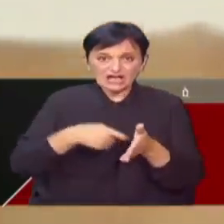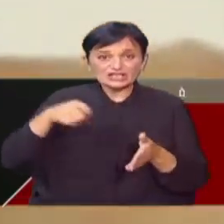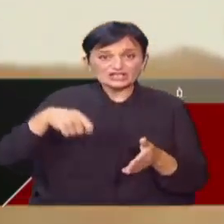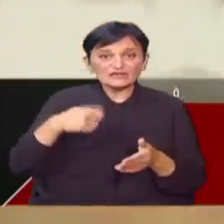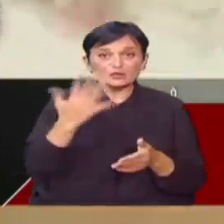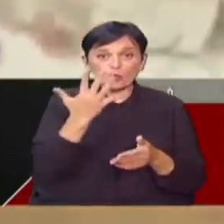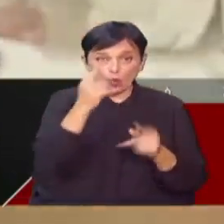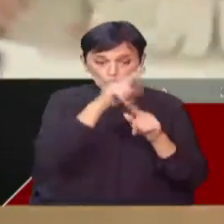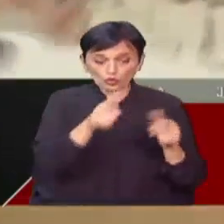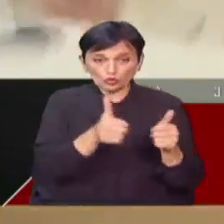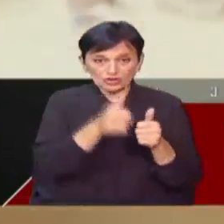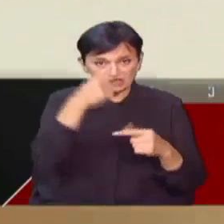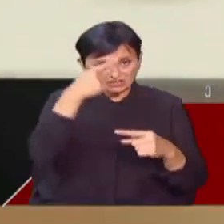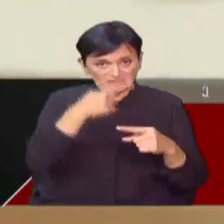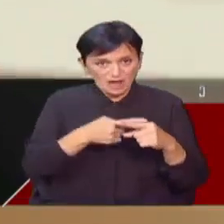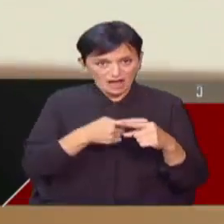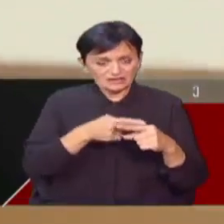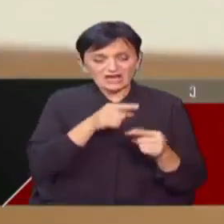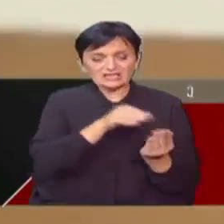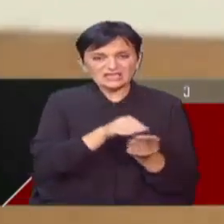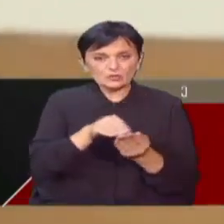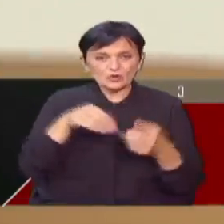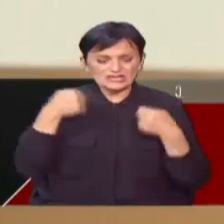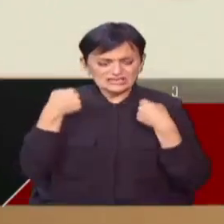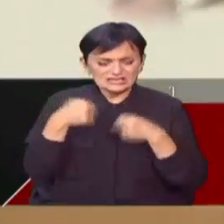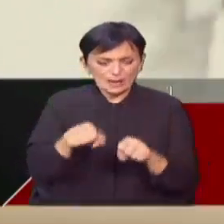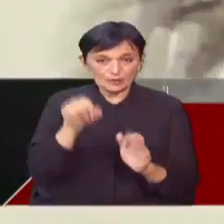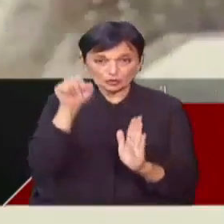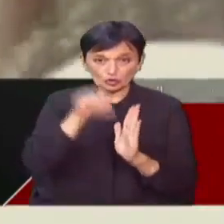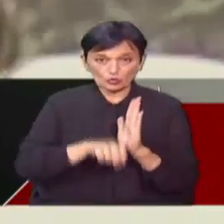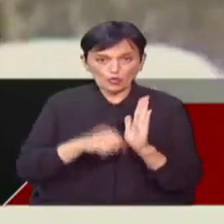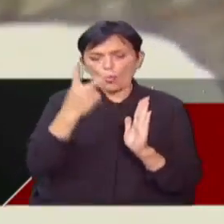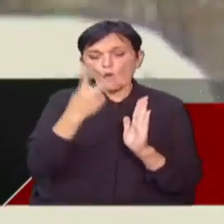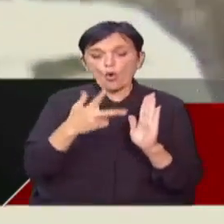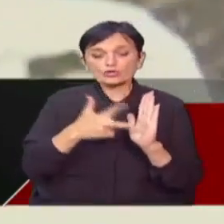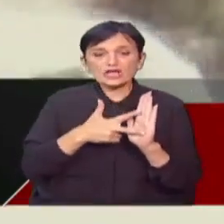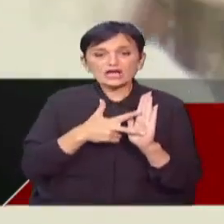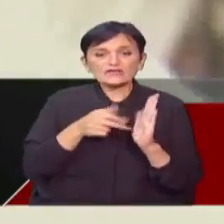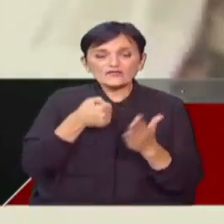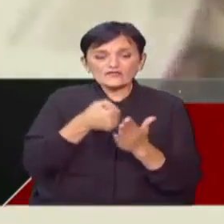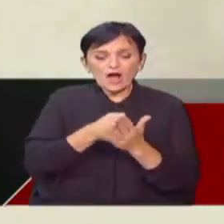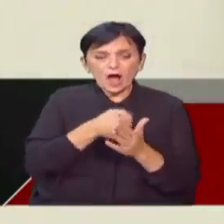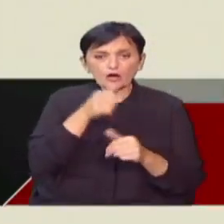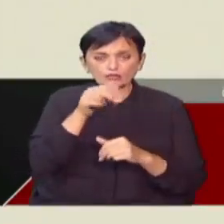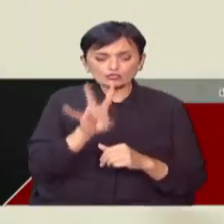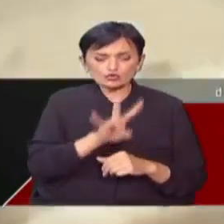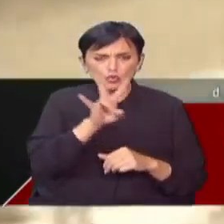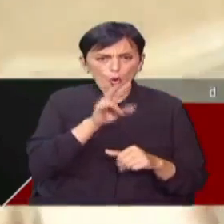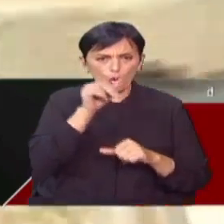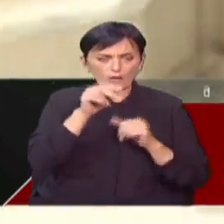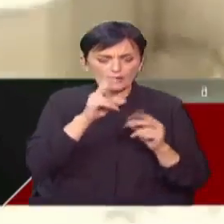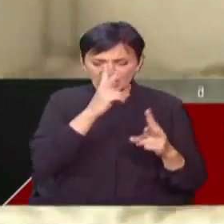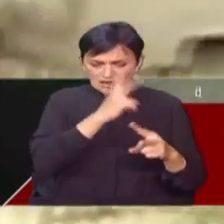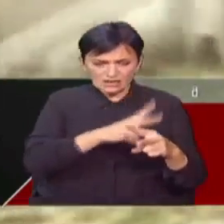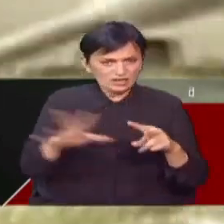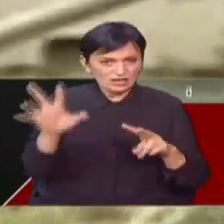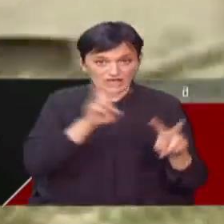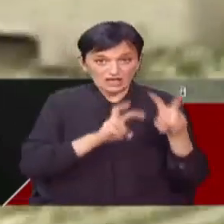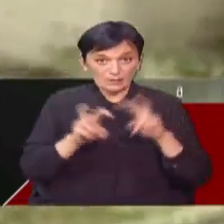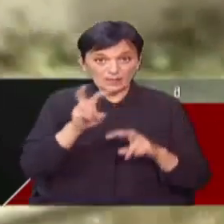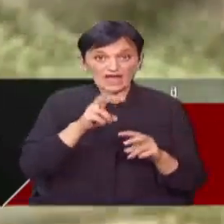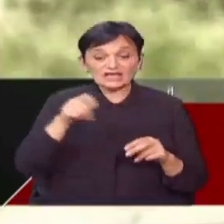მეხუთე სკოლასთან ძმათა სასაფლაოზე ცემით მოკლეს. 2008 წლის ნოემბრამდე უგზო უკვე დაკარგულად ითვლებოდა, მაგრამ მას შემდეგ რაც ცხინვალიდან 10